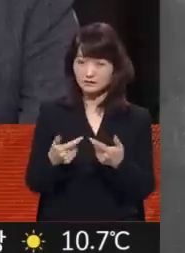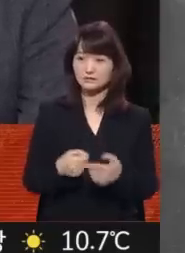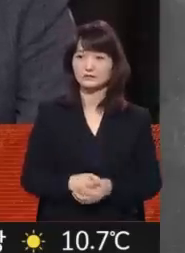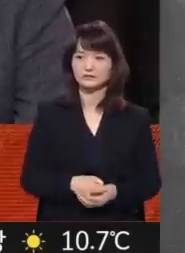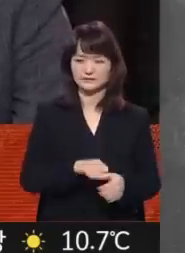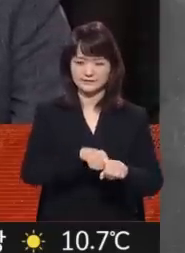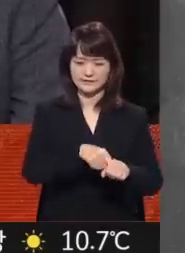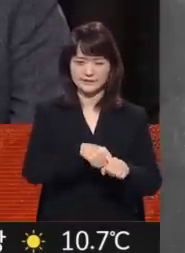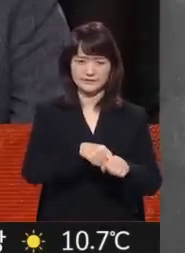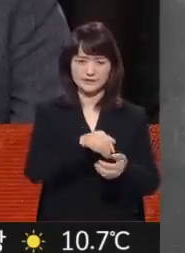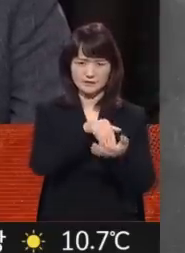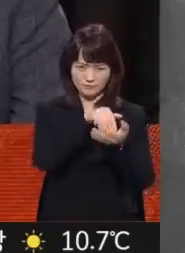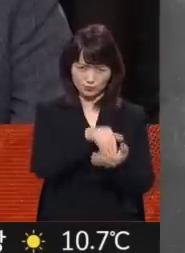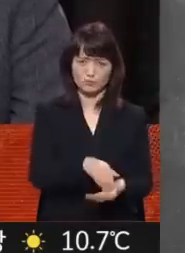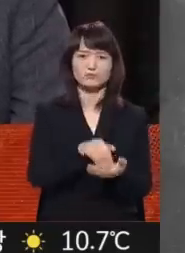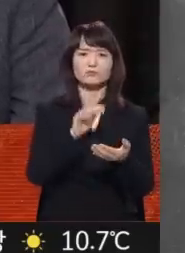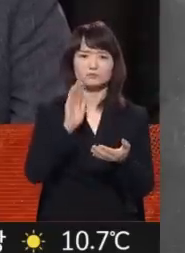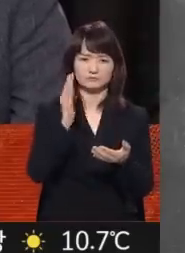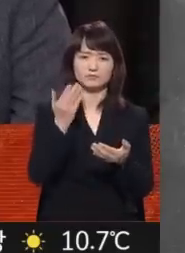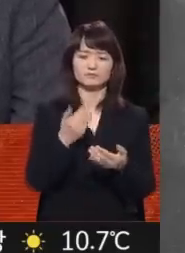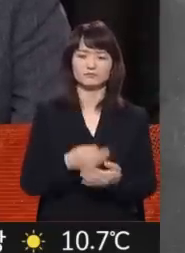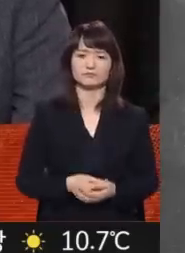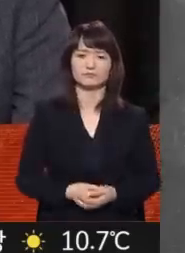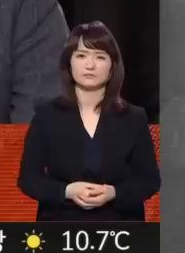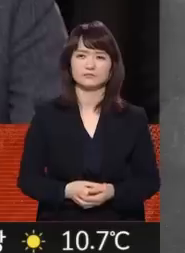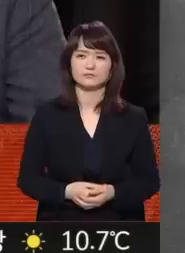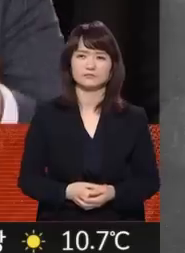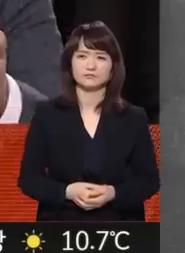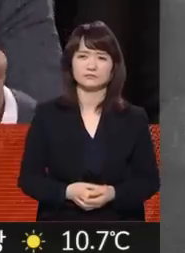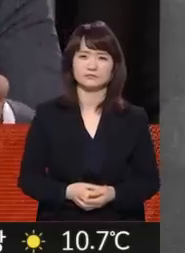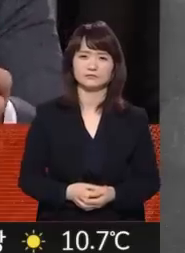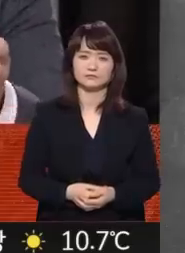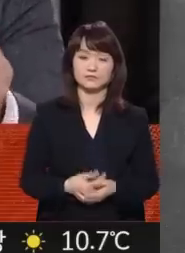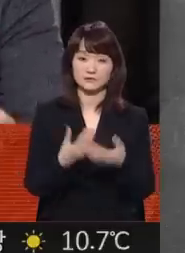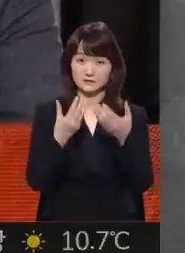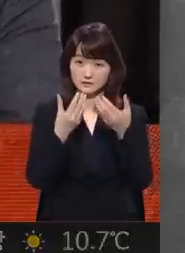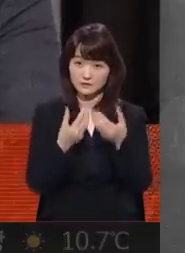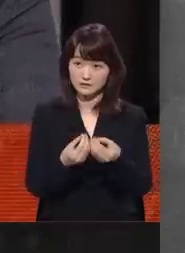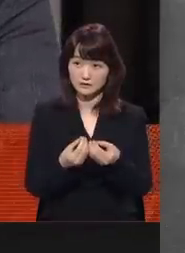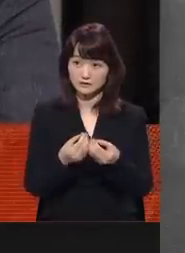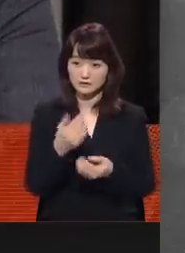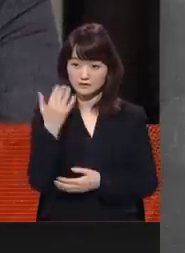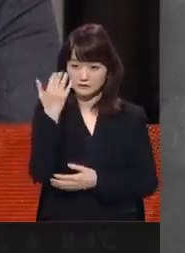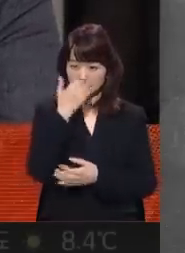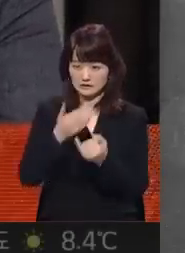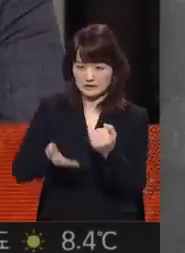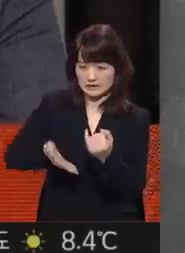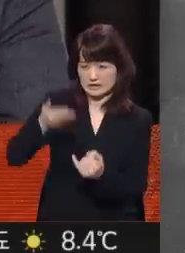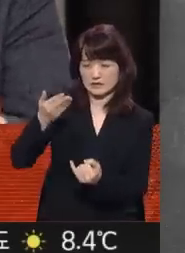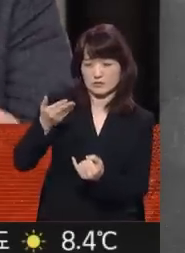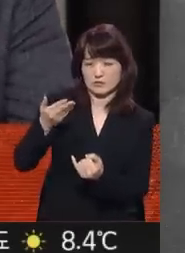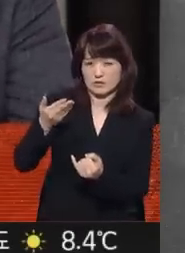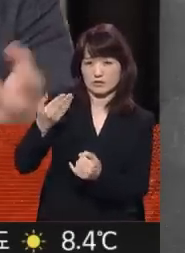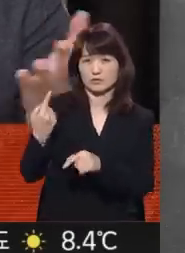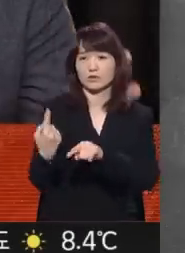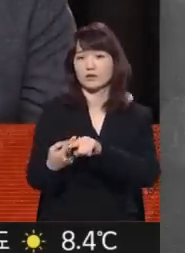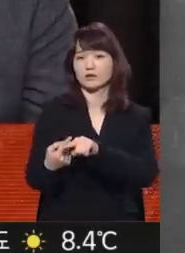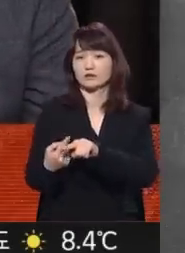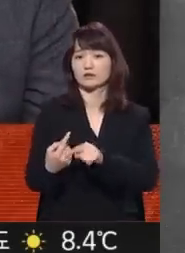징계를 좀 더 심하게 해야 되는 거죠 사실은 뭐 예를 들어서 성희롱을 한 거랑 마찬가지거든요